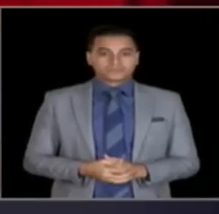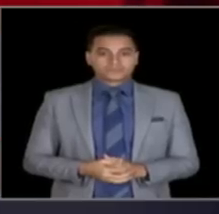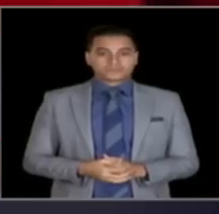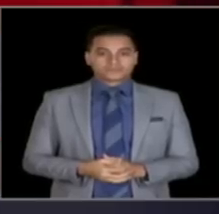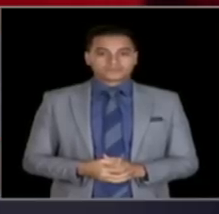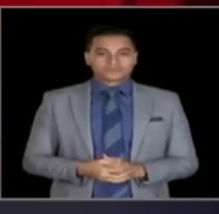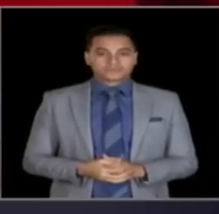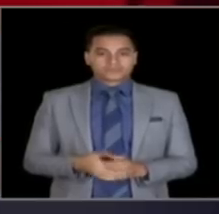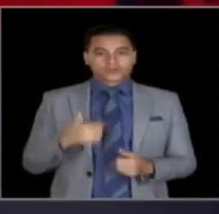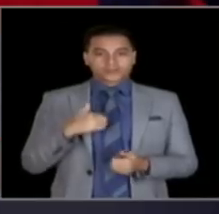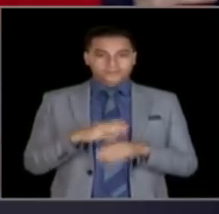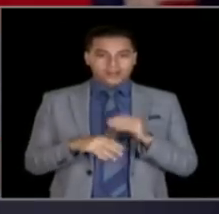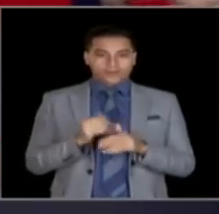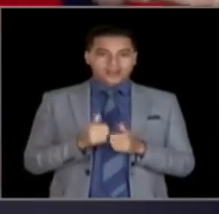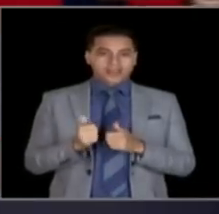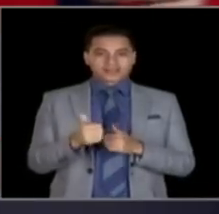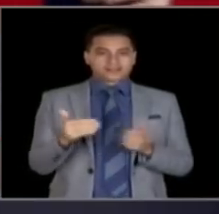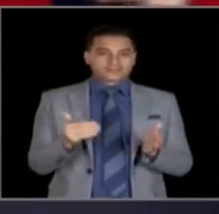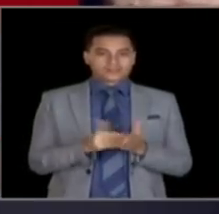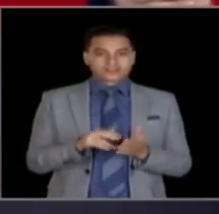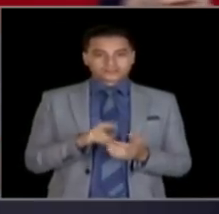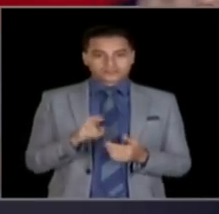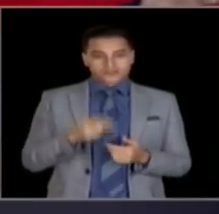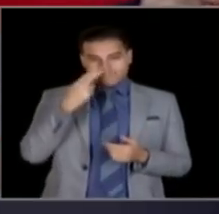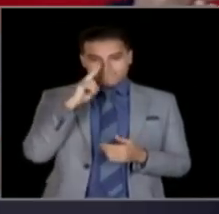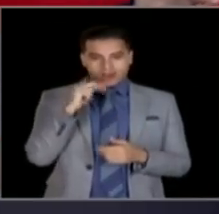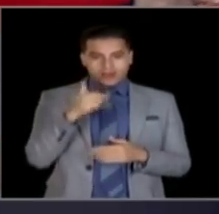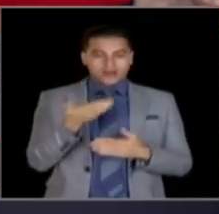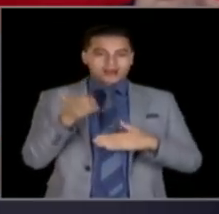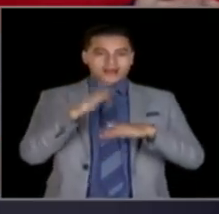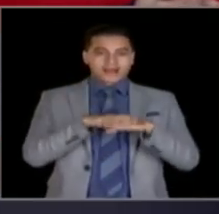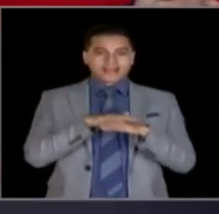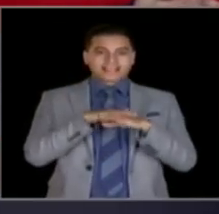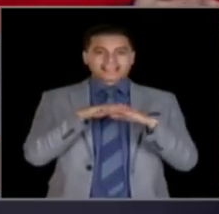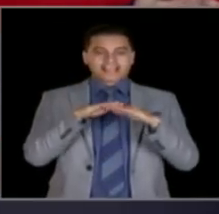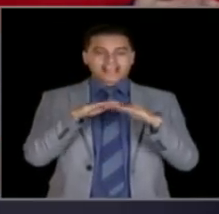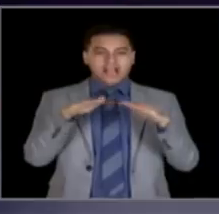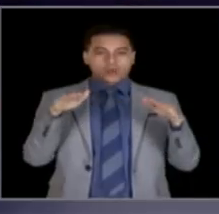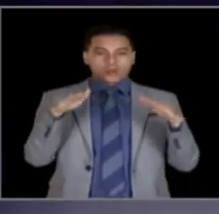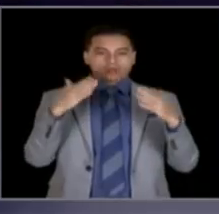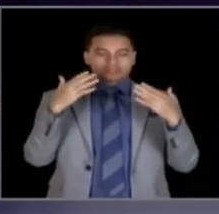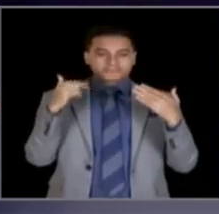كنت بحاول أجري في السؤال الأخير. ما هي طبقة الغلاف الجوي التالية لطبقة